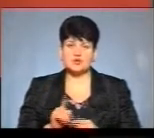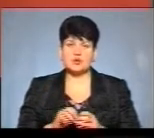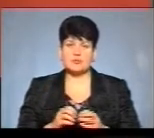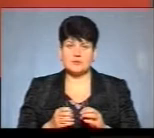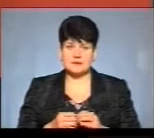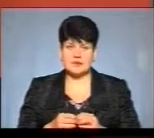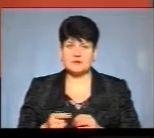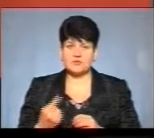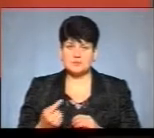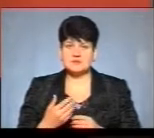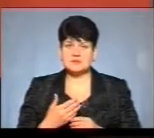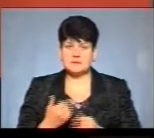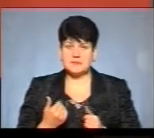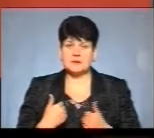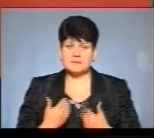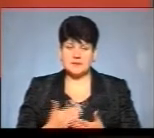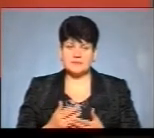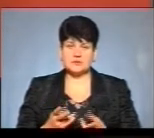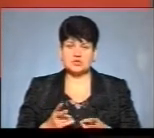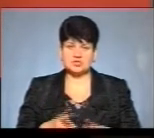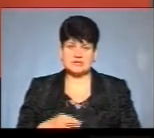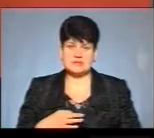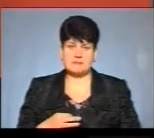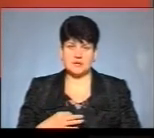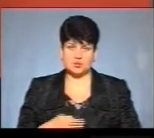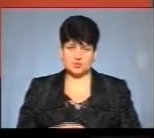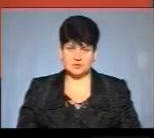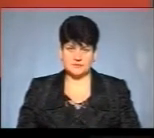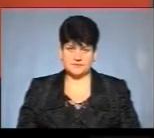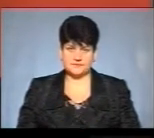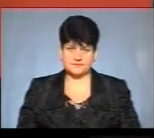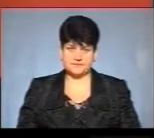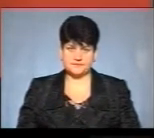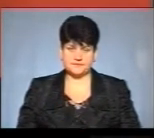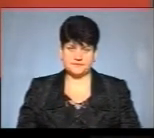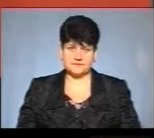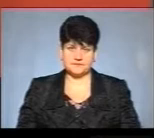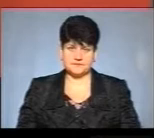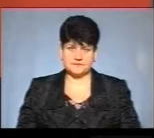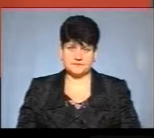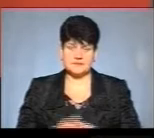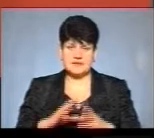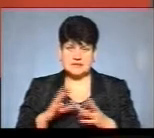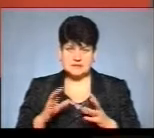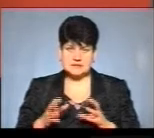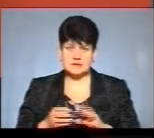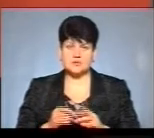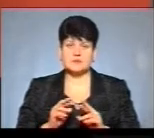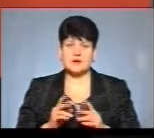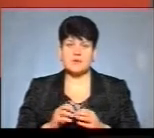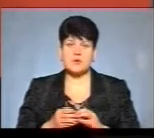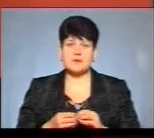такої в області немає, ми маємо залишатися байдужими. А загалом, як проблема